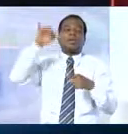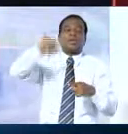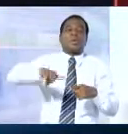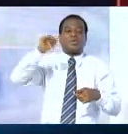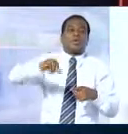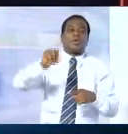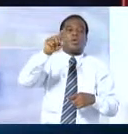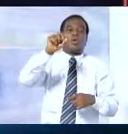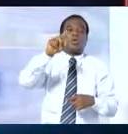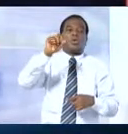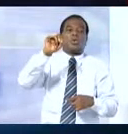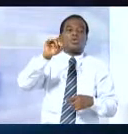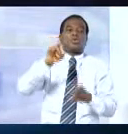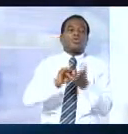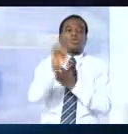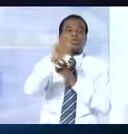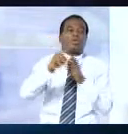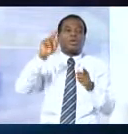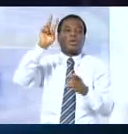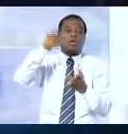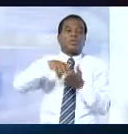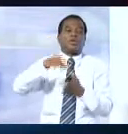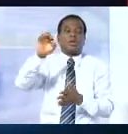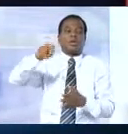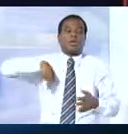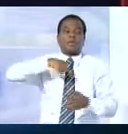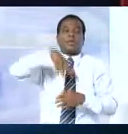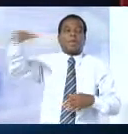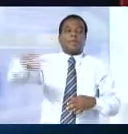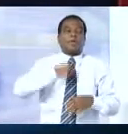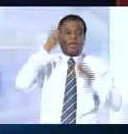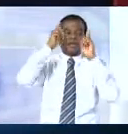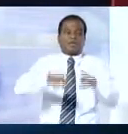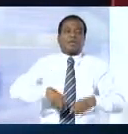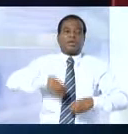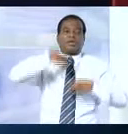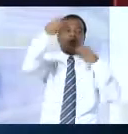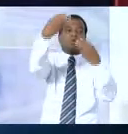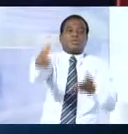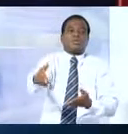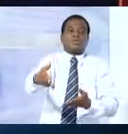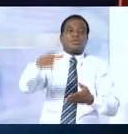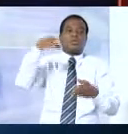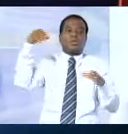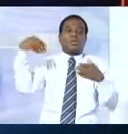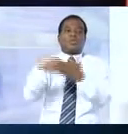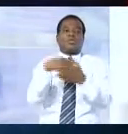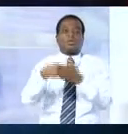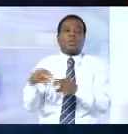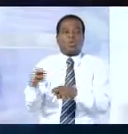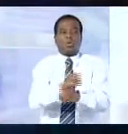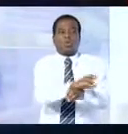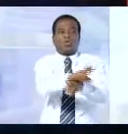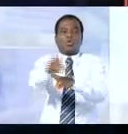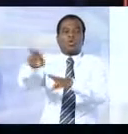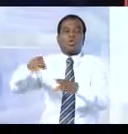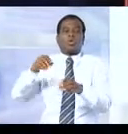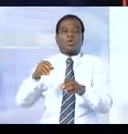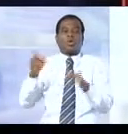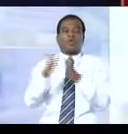11 juillet 2009, nous avons pris la décision de donner une nouvelle orientation au Conseil